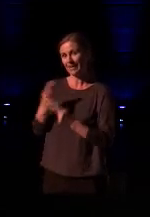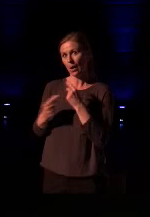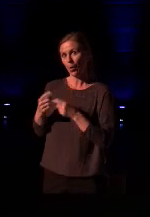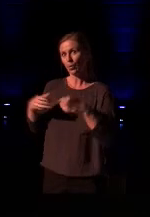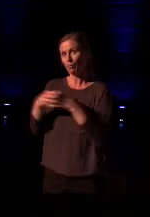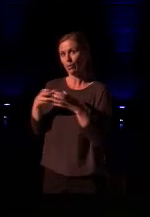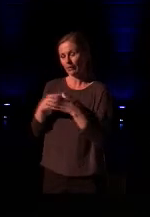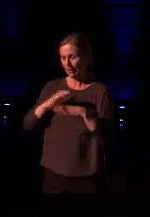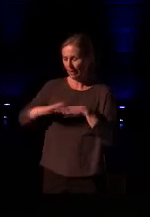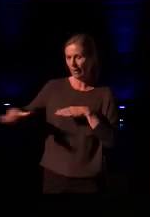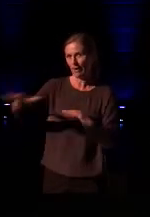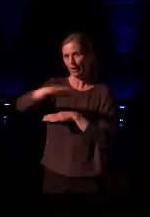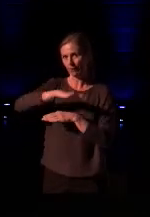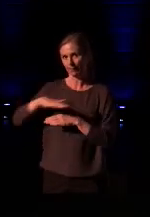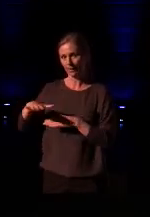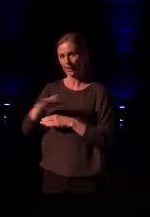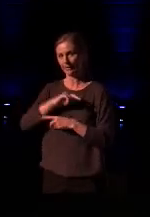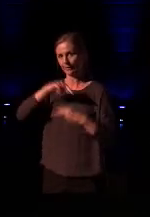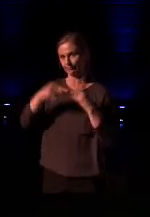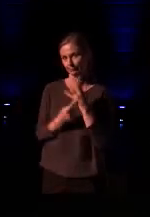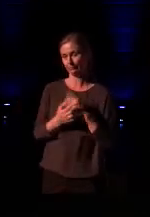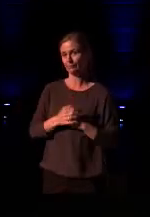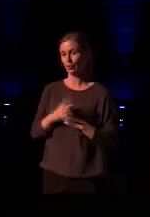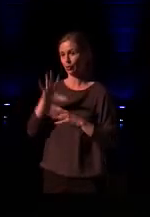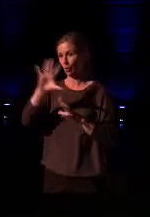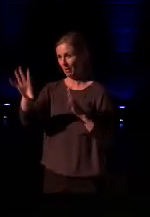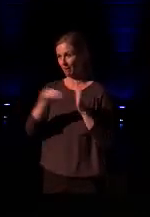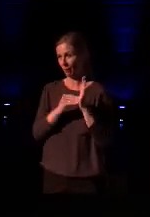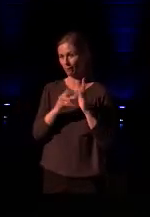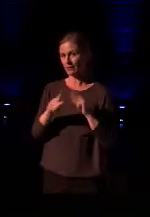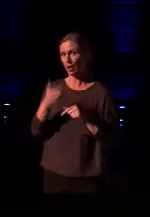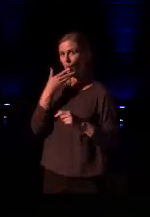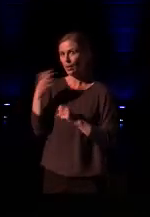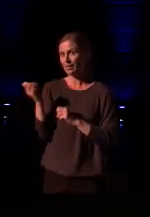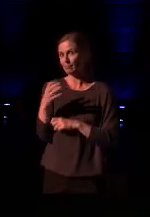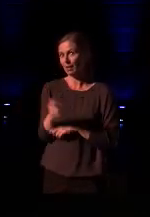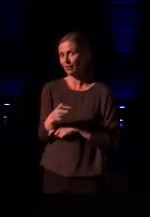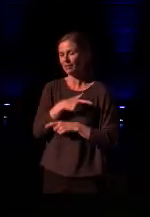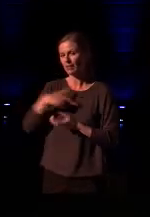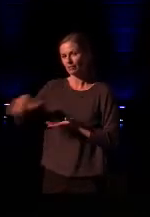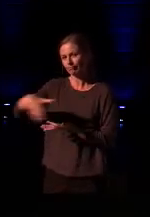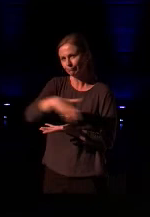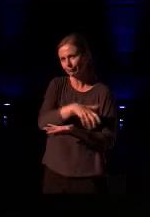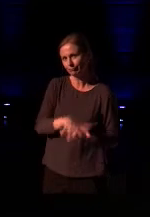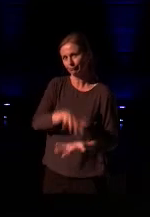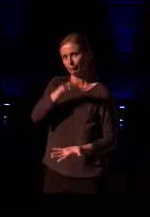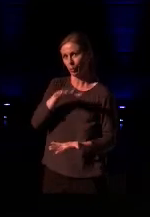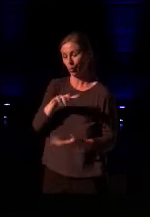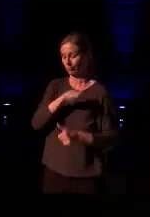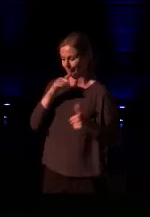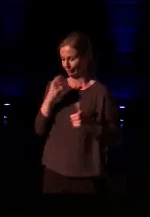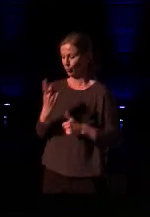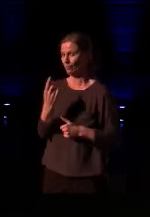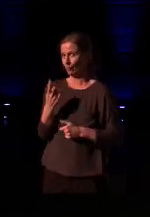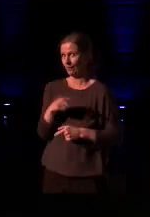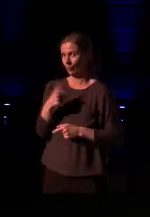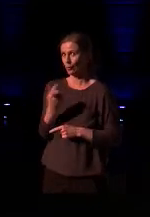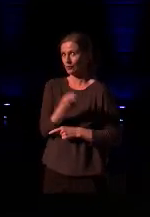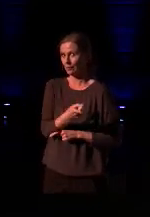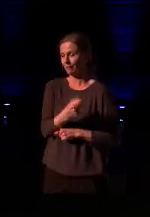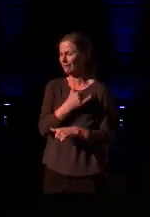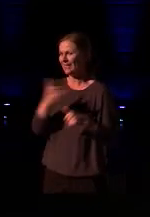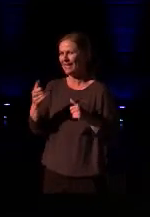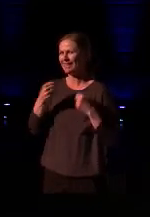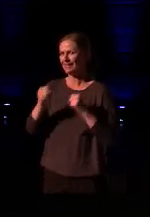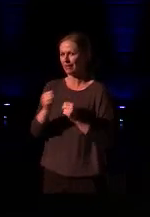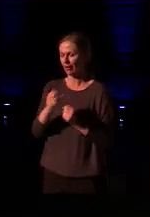overskriftene. Så det må meldes på der, og vi skal ha gode innspill, og vi skal samle disse, og det blir vår utfordring. Hvilke tiltak